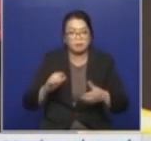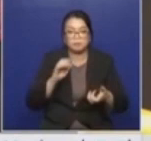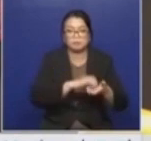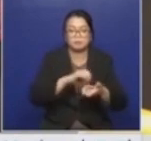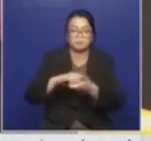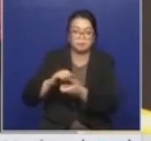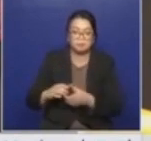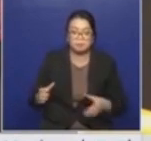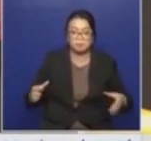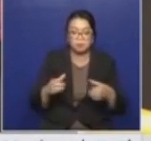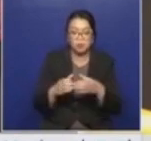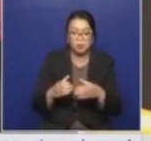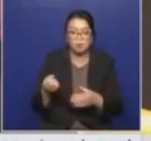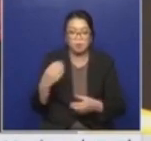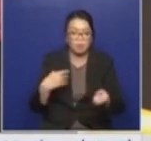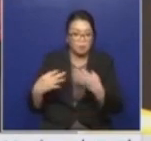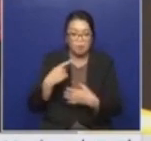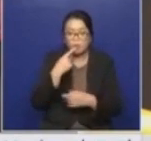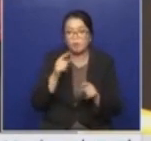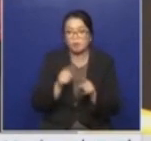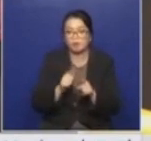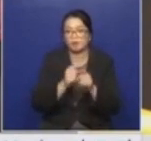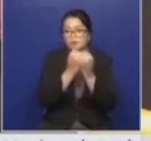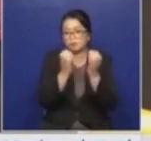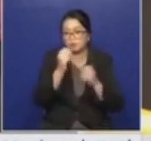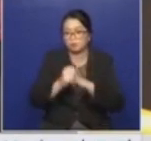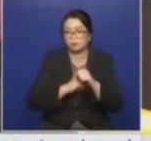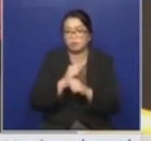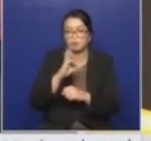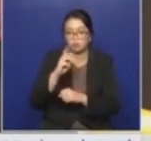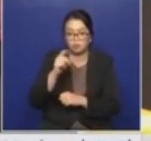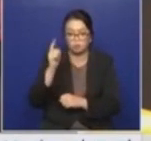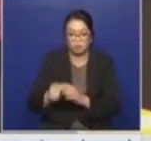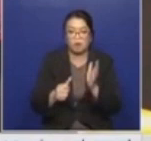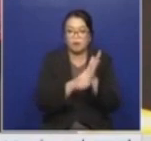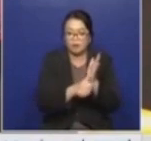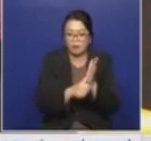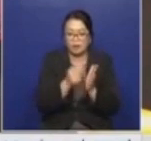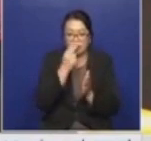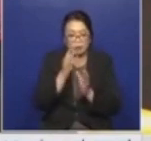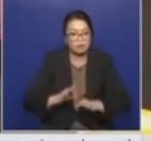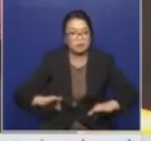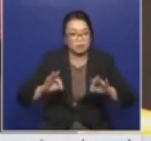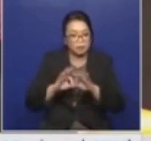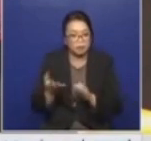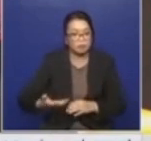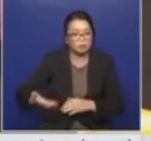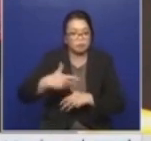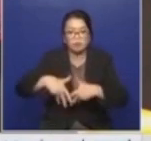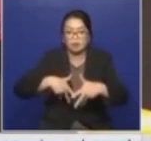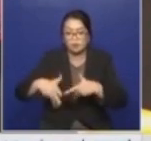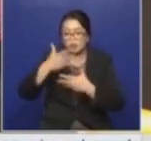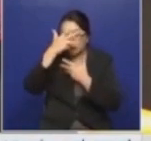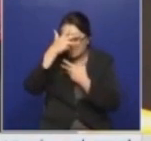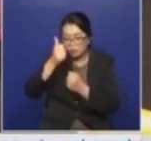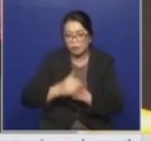านทุกพรรคการเมืองได้ออกมาบอกตรงกันว่าให้ความหวังให้